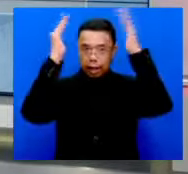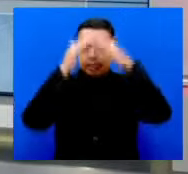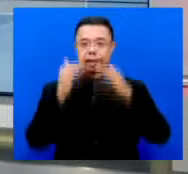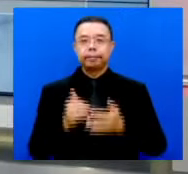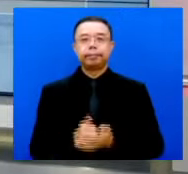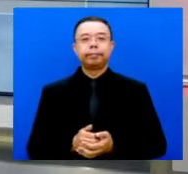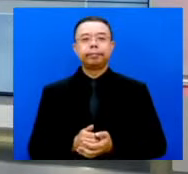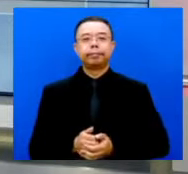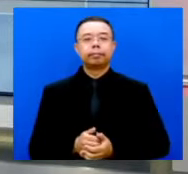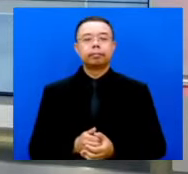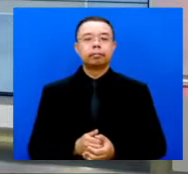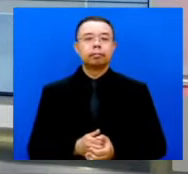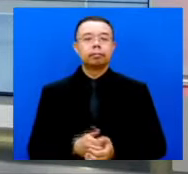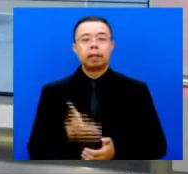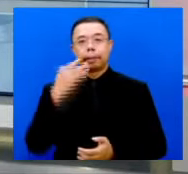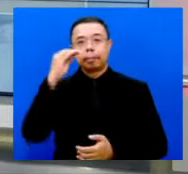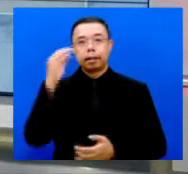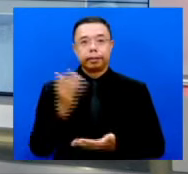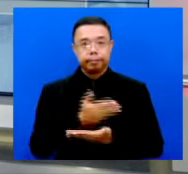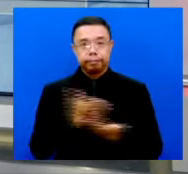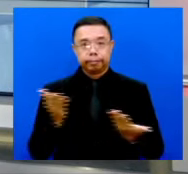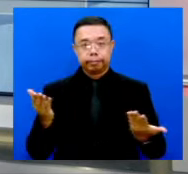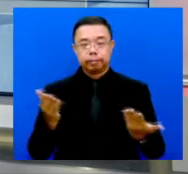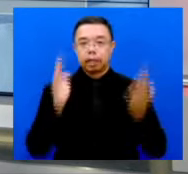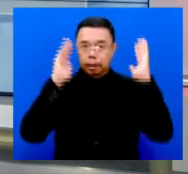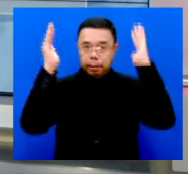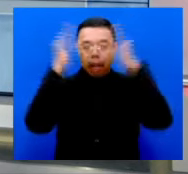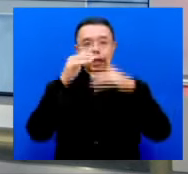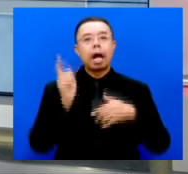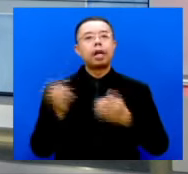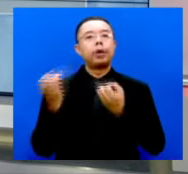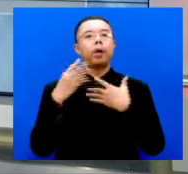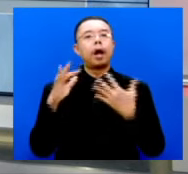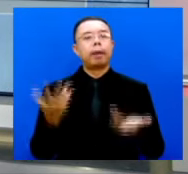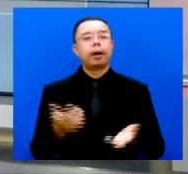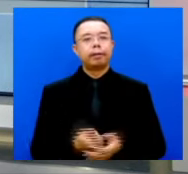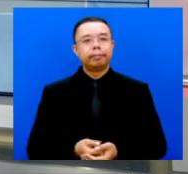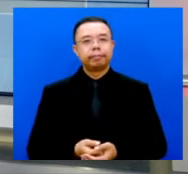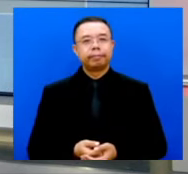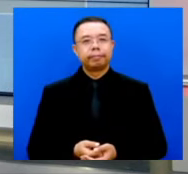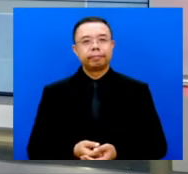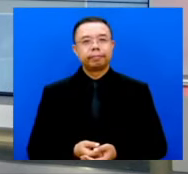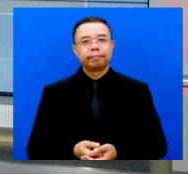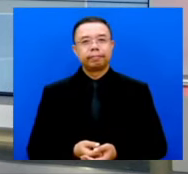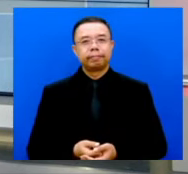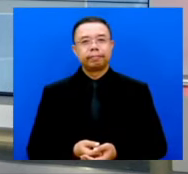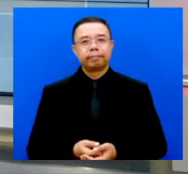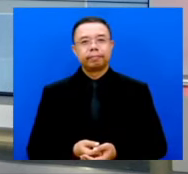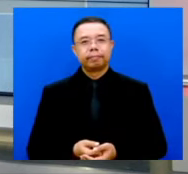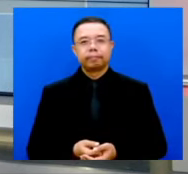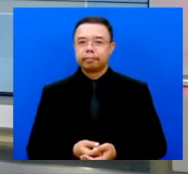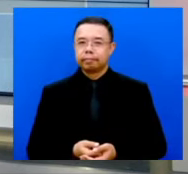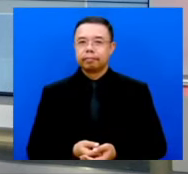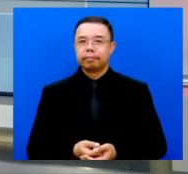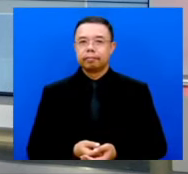Jumardi. Selamat pagi Firda, dari Makassar ada informasi menarik apa saja yang bisa disimak pagi ini, silakan.